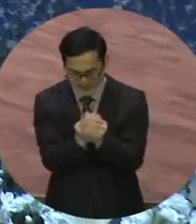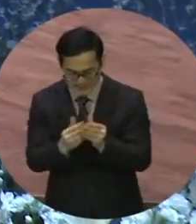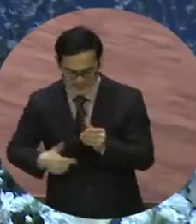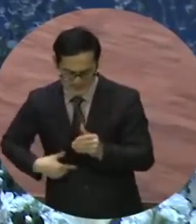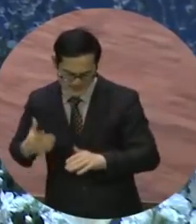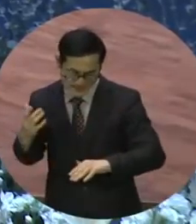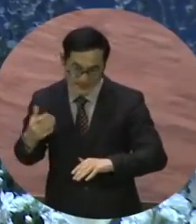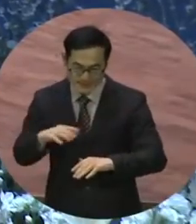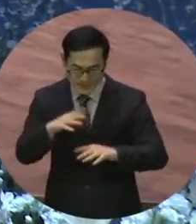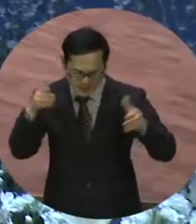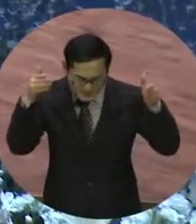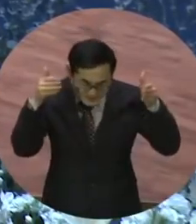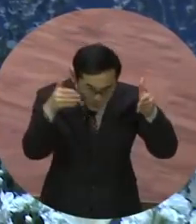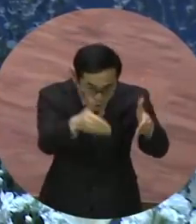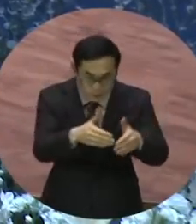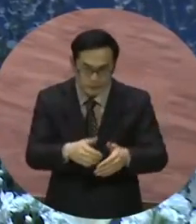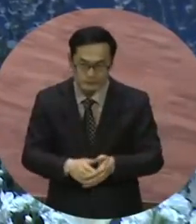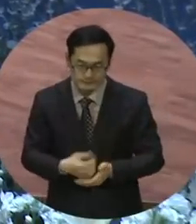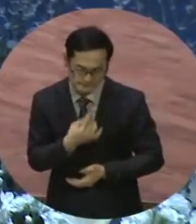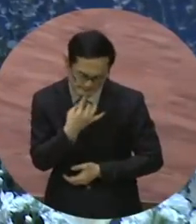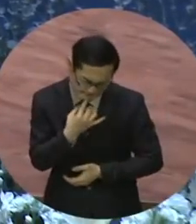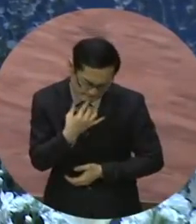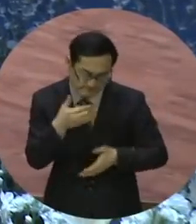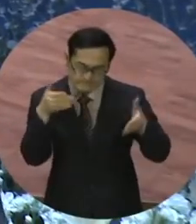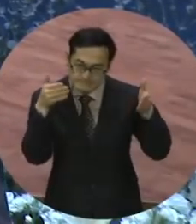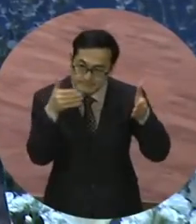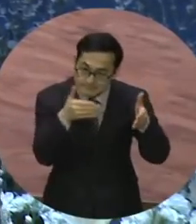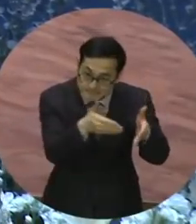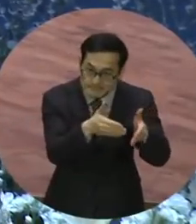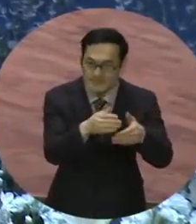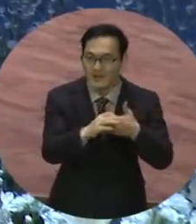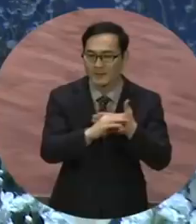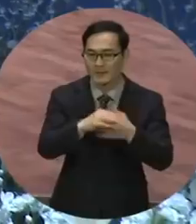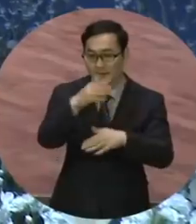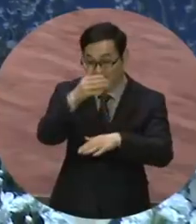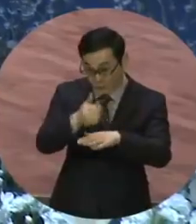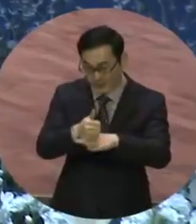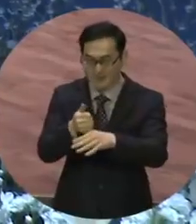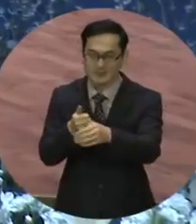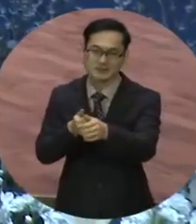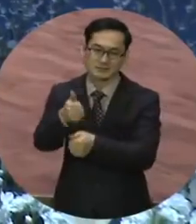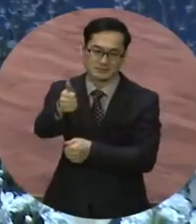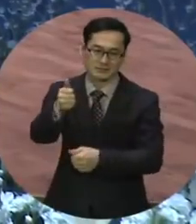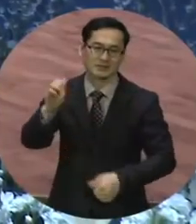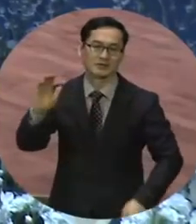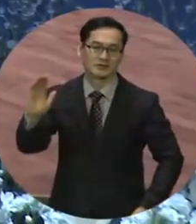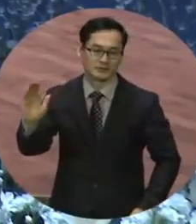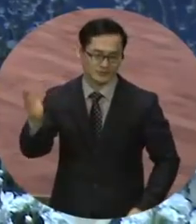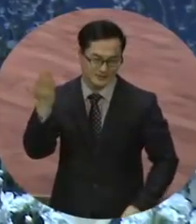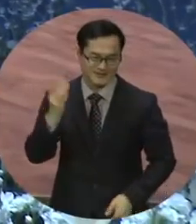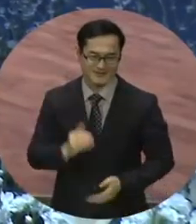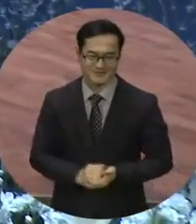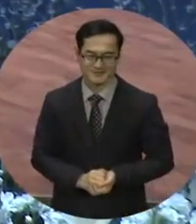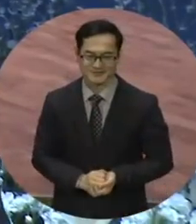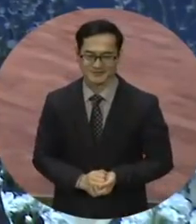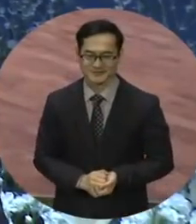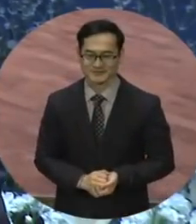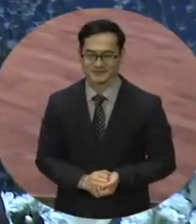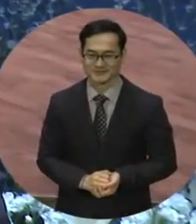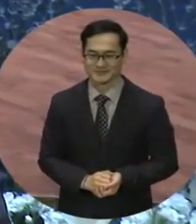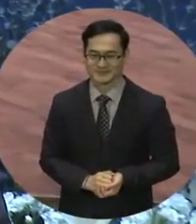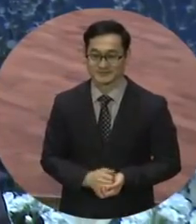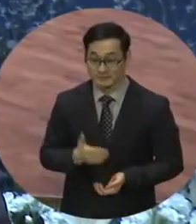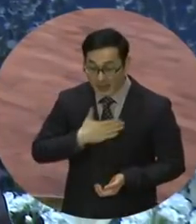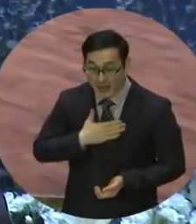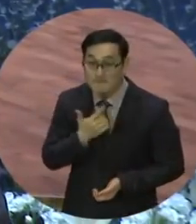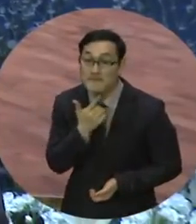쏟아부어 주시고 참 성공자, 참 승리자의 삶을 살도록 인도해 주시는 것을 저는 체험하고 이 자리에 서